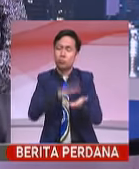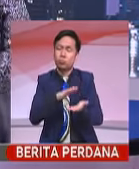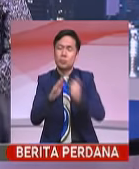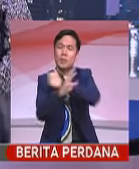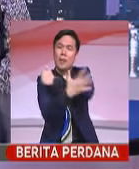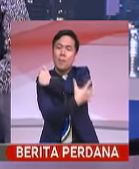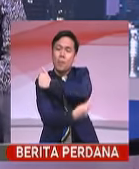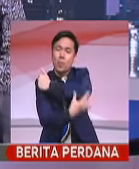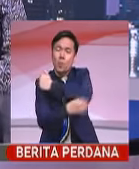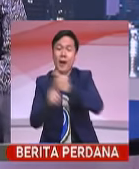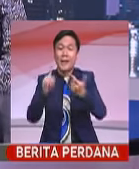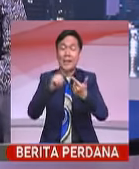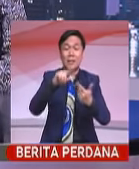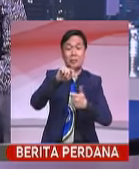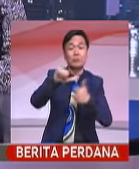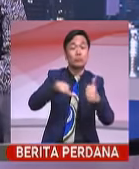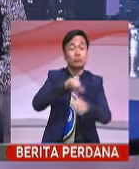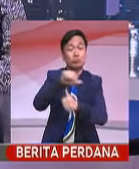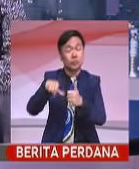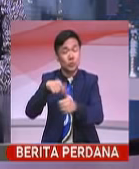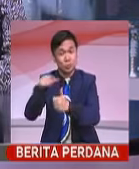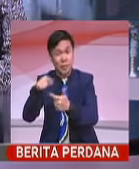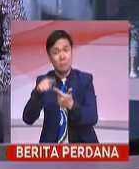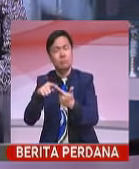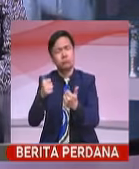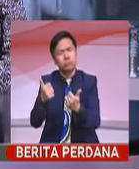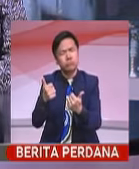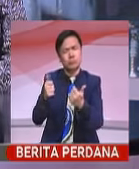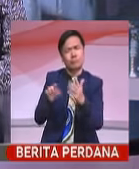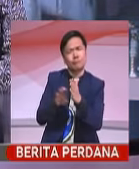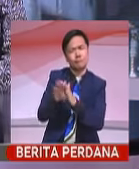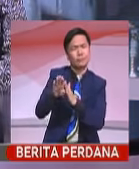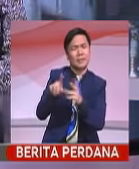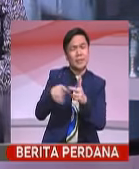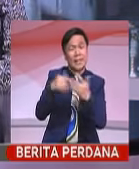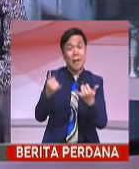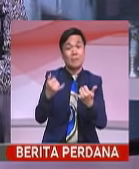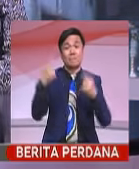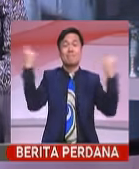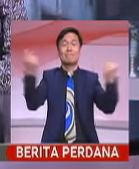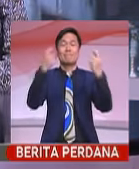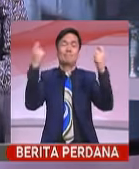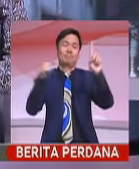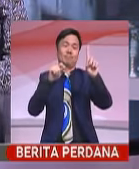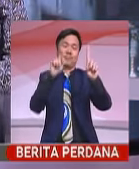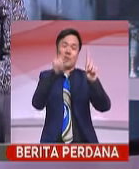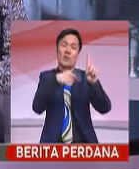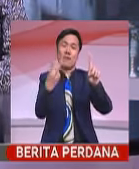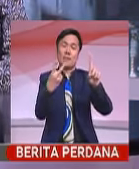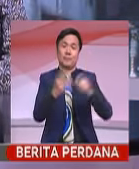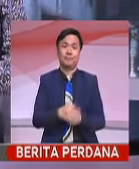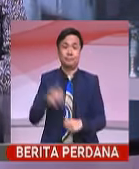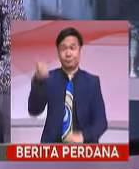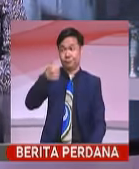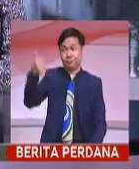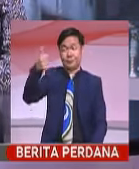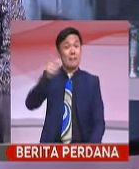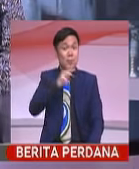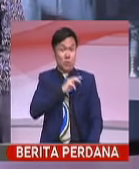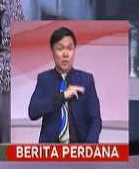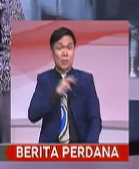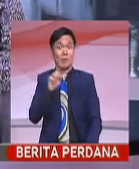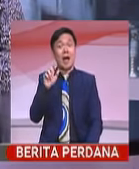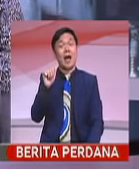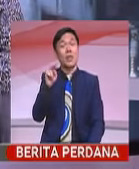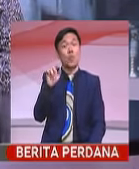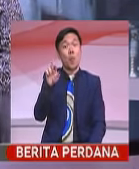jaringan keselamatan sosial penduduk sempena sambutan Hari Wilayah 1 Februari ini. Menteri Wilayah Persekutuan Tan Sri Anwar Musa